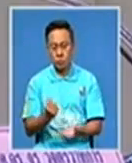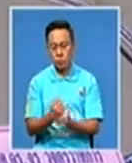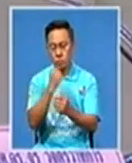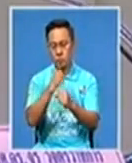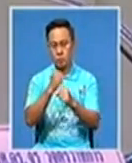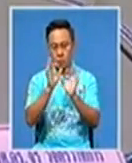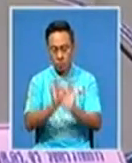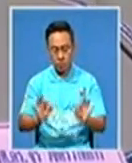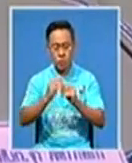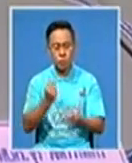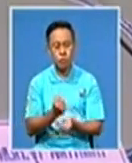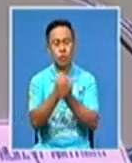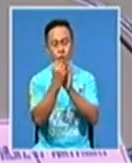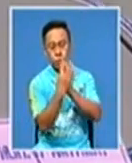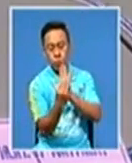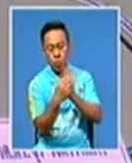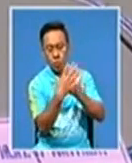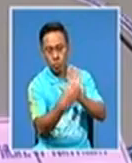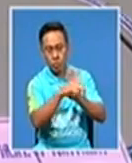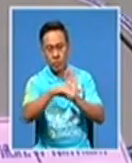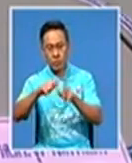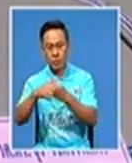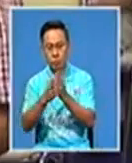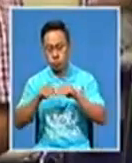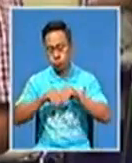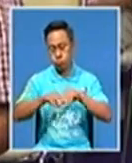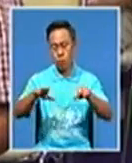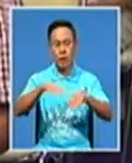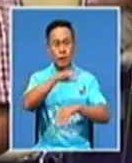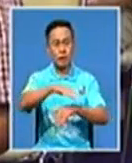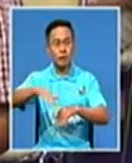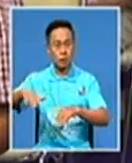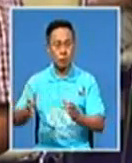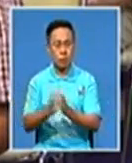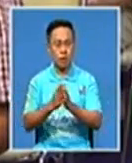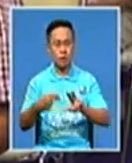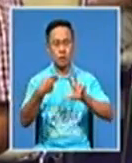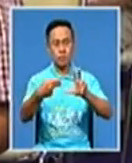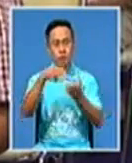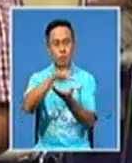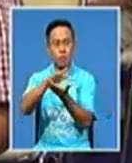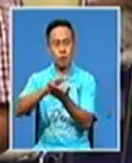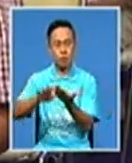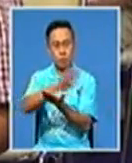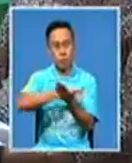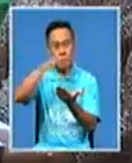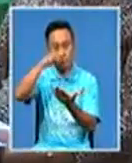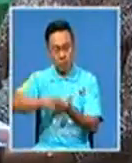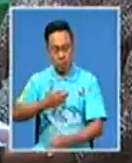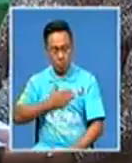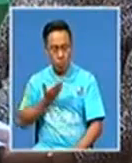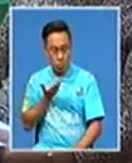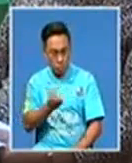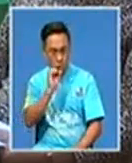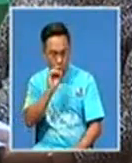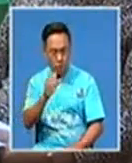คลสำคัญในการทำหน้าที่ส่งต่อแล้วก็ขยายแนวความคิดเหล่านี้ไปสู่กว่า 30,000 โรงเรียนทั่วประเทศนะครับผมขอย้ำนะ